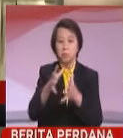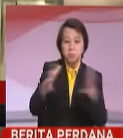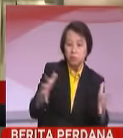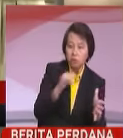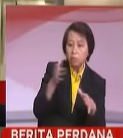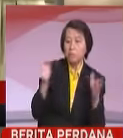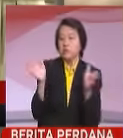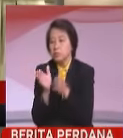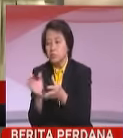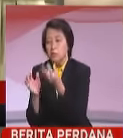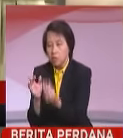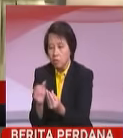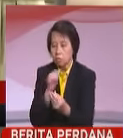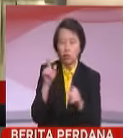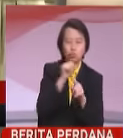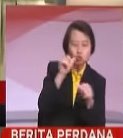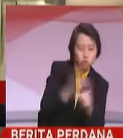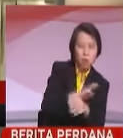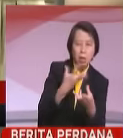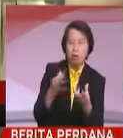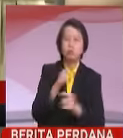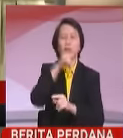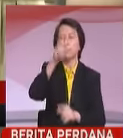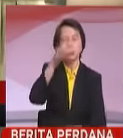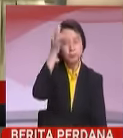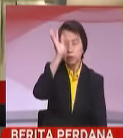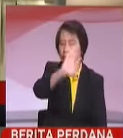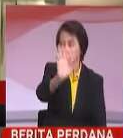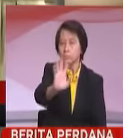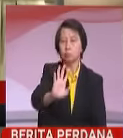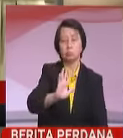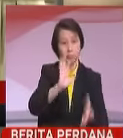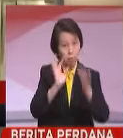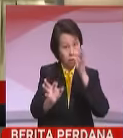dominan, tak ada dominan. Jadi kalau kita